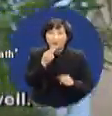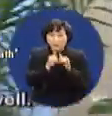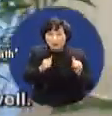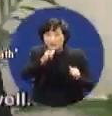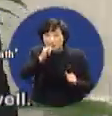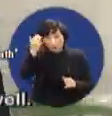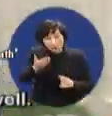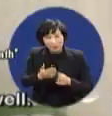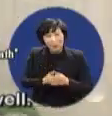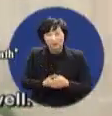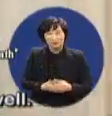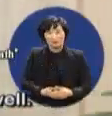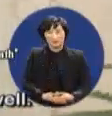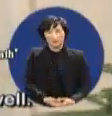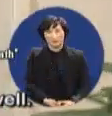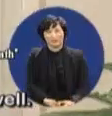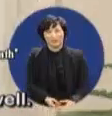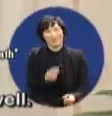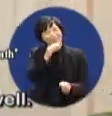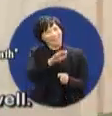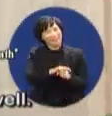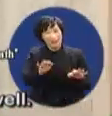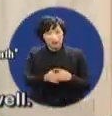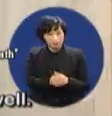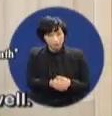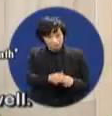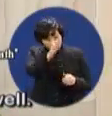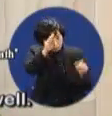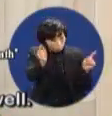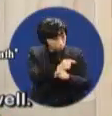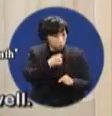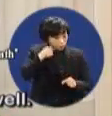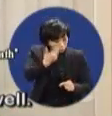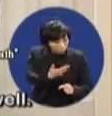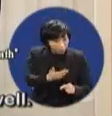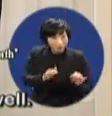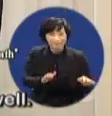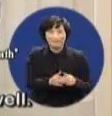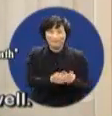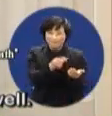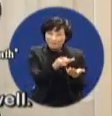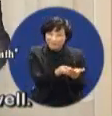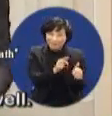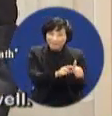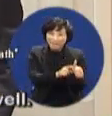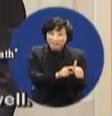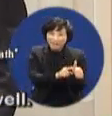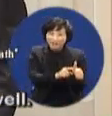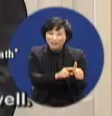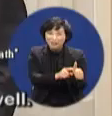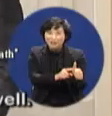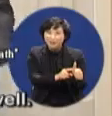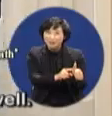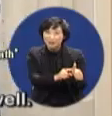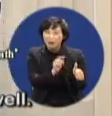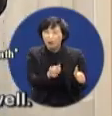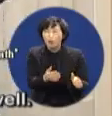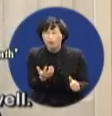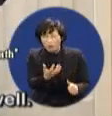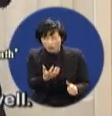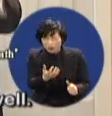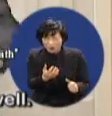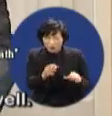어디 있겠느냐 이 말이오. 지가 맥혀서 낫기를 원하네 하는데 아니 병자가